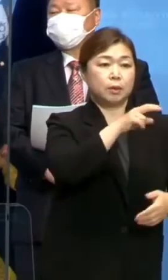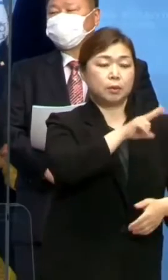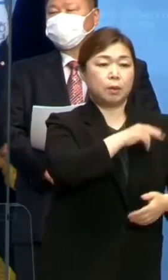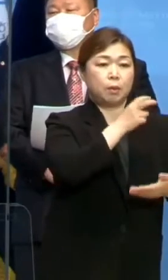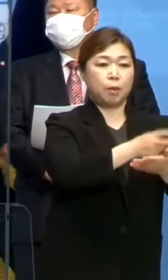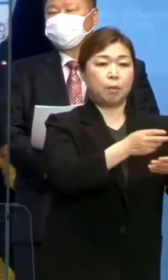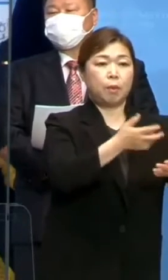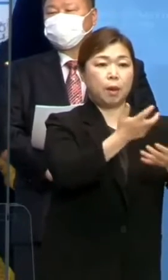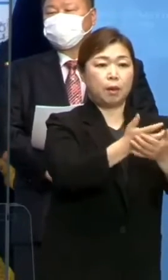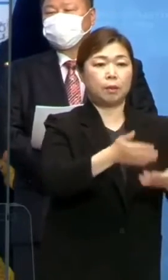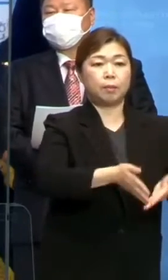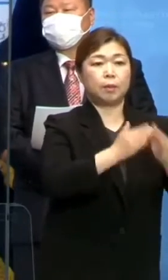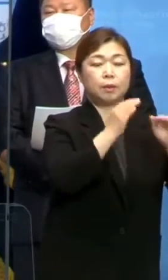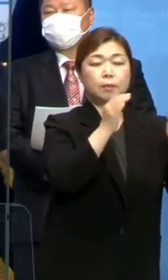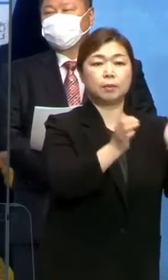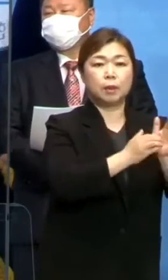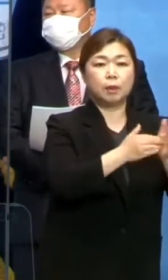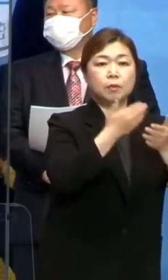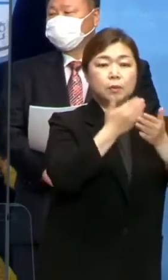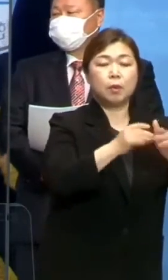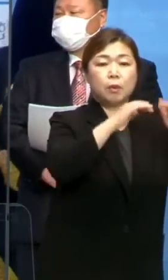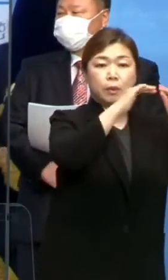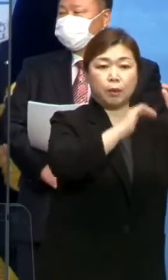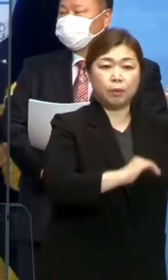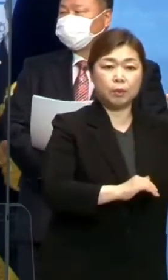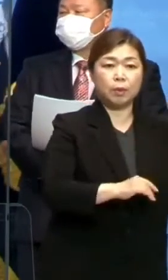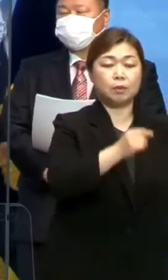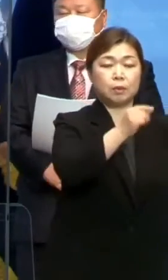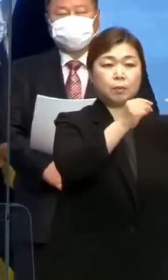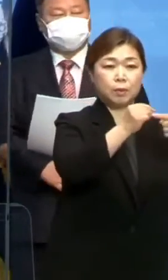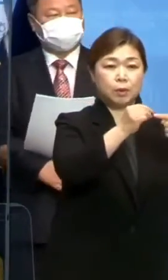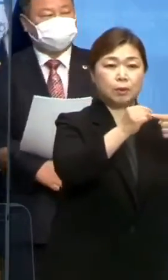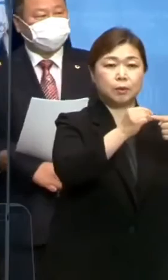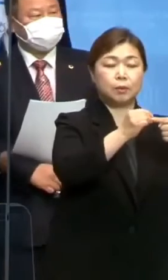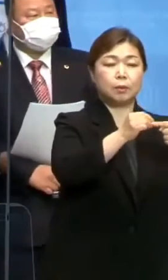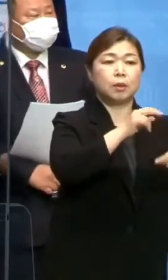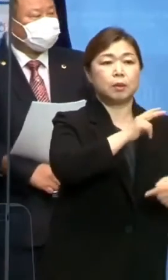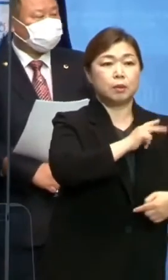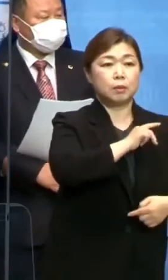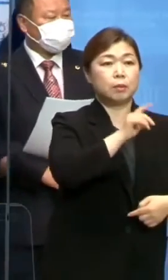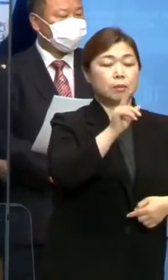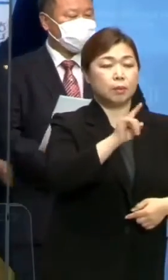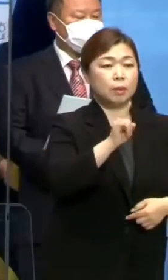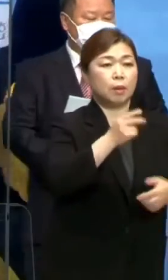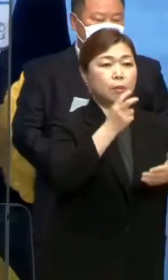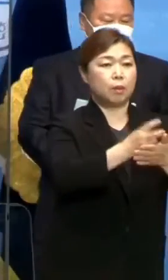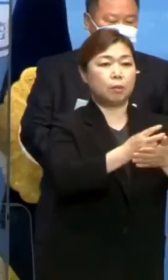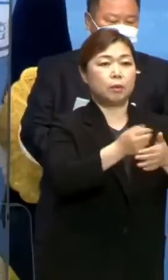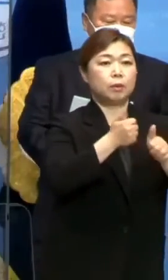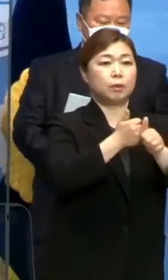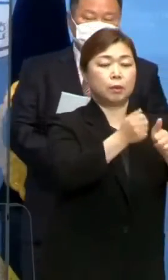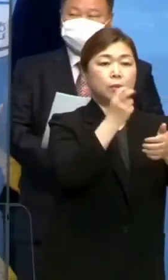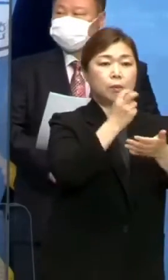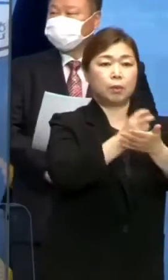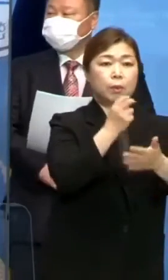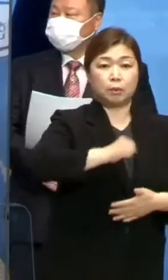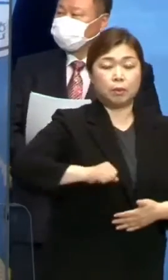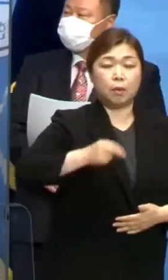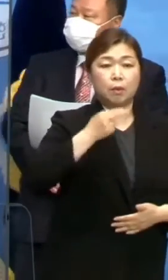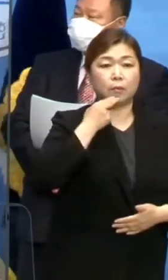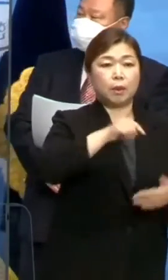마련했습니다 주요 내용은 첫째 외에는 법령에 위반되지 않는